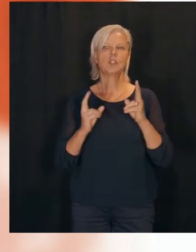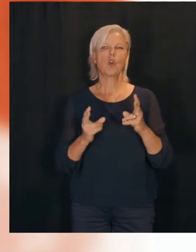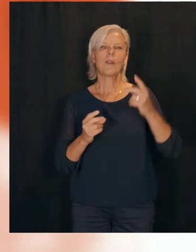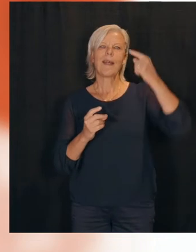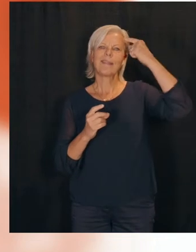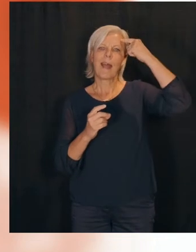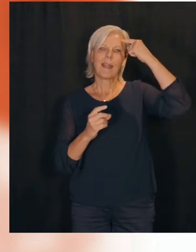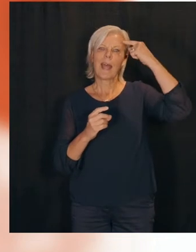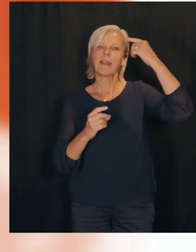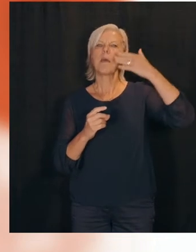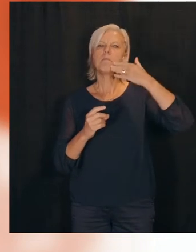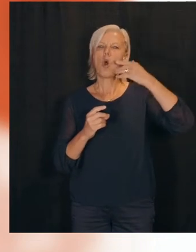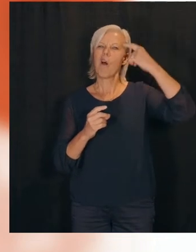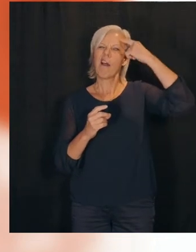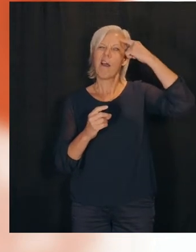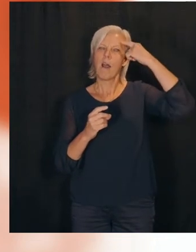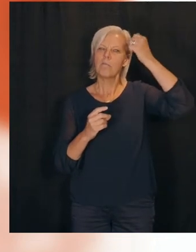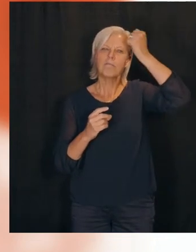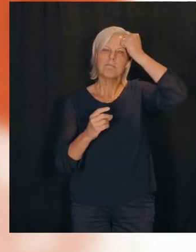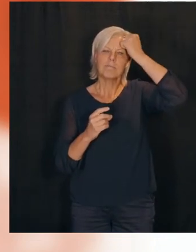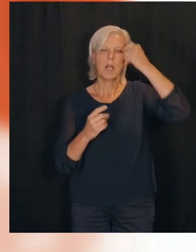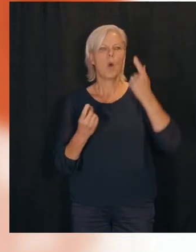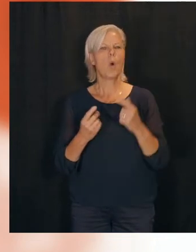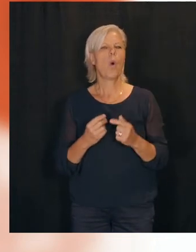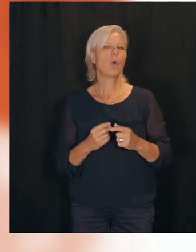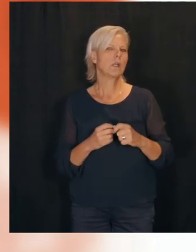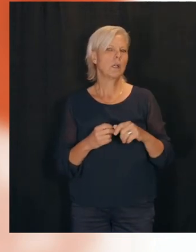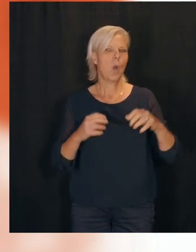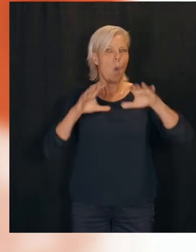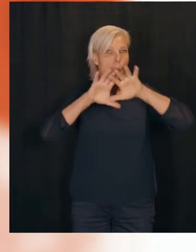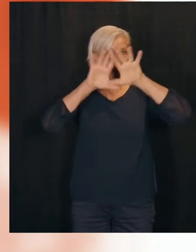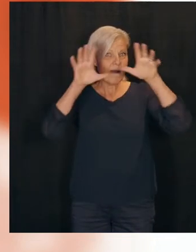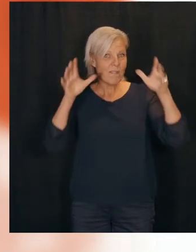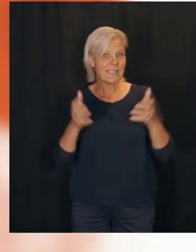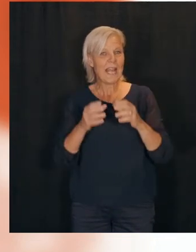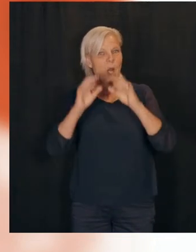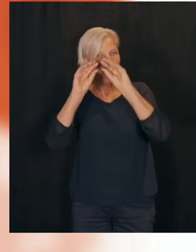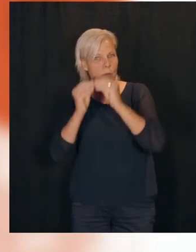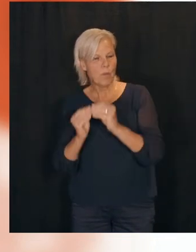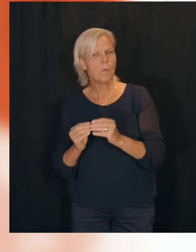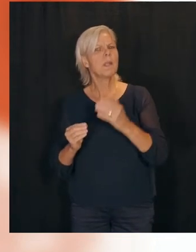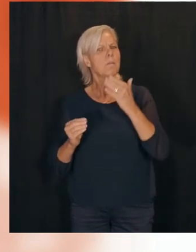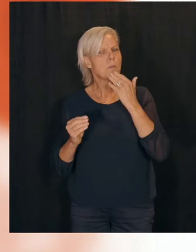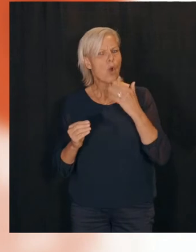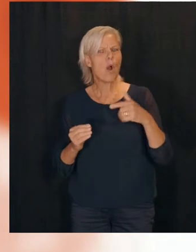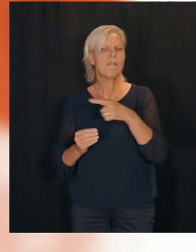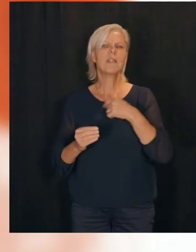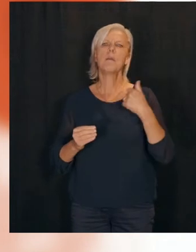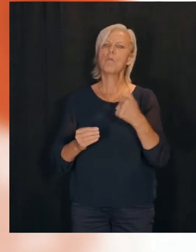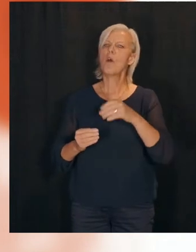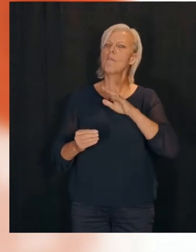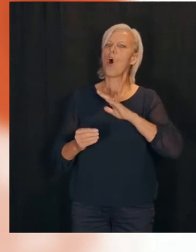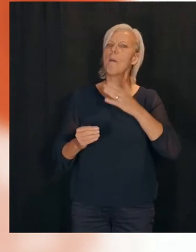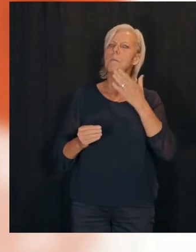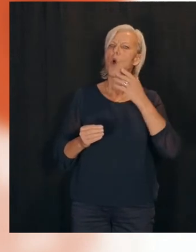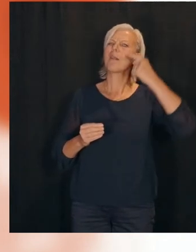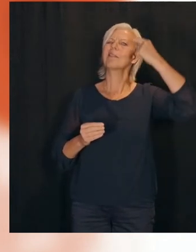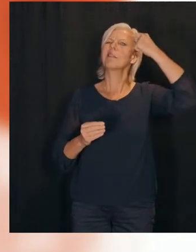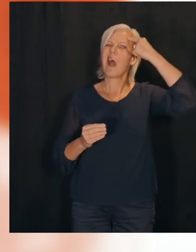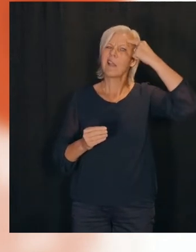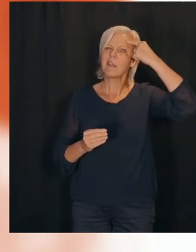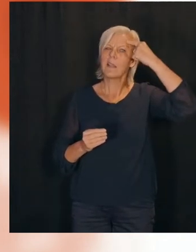sådana tankar är bra att tänka med. Och när det gäller universell utformning så tror jag det är viktigt just det att vi behöver bra tankar att tänka